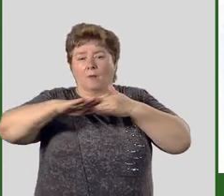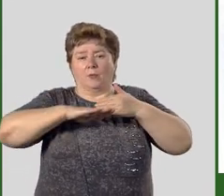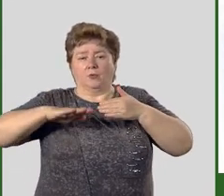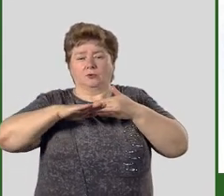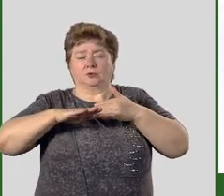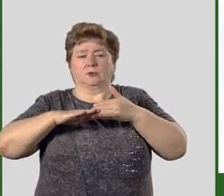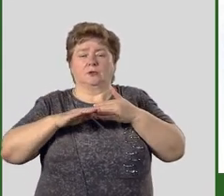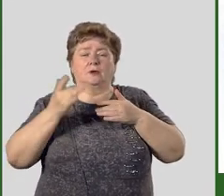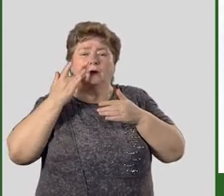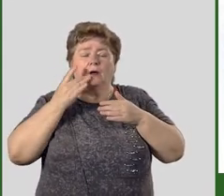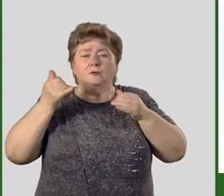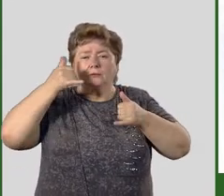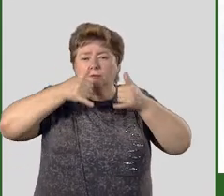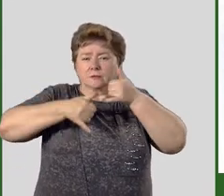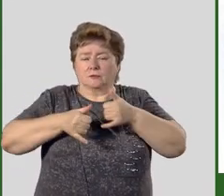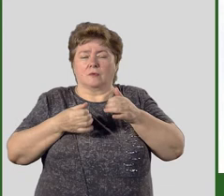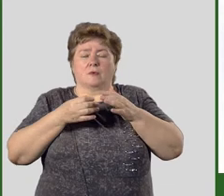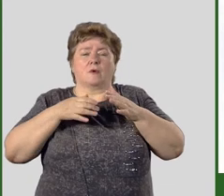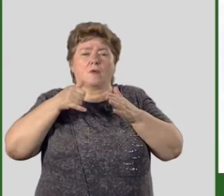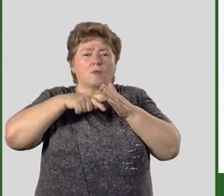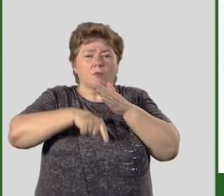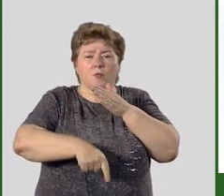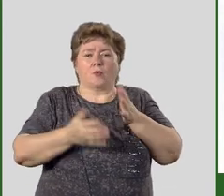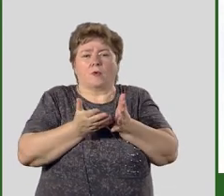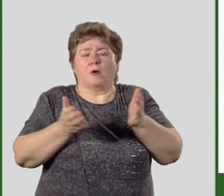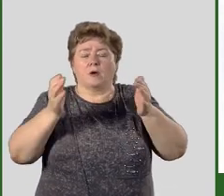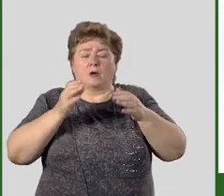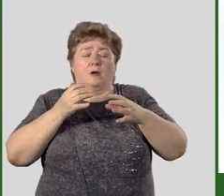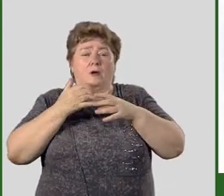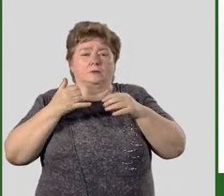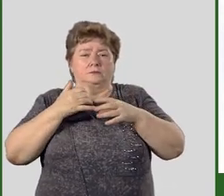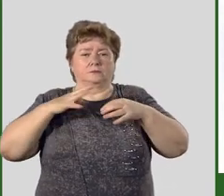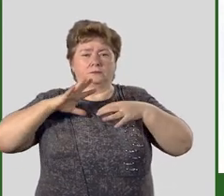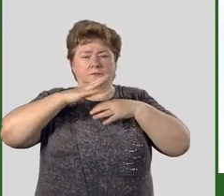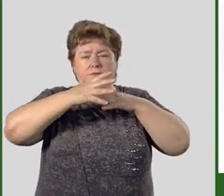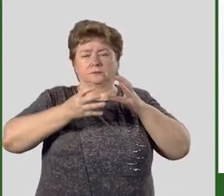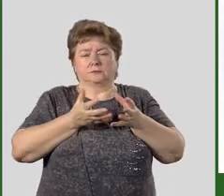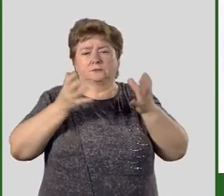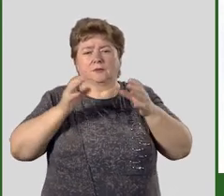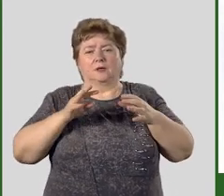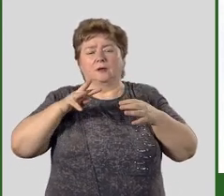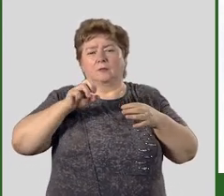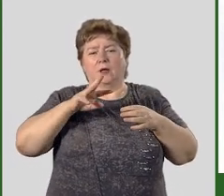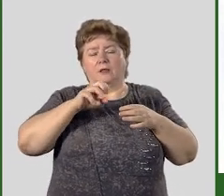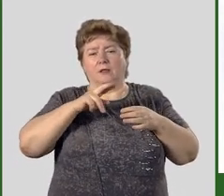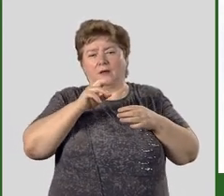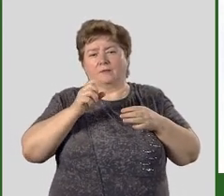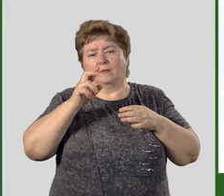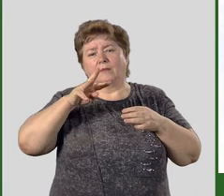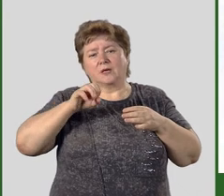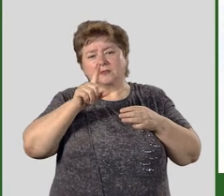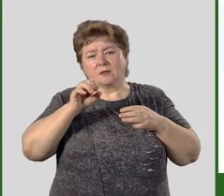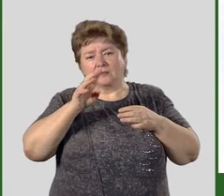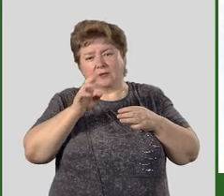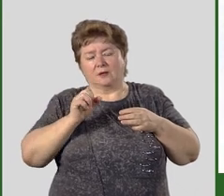площади, которое заполняет глубокую впадину в земной коре между Малави,